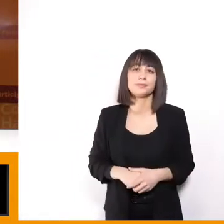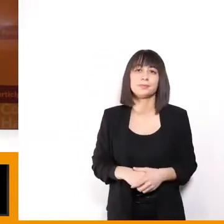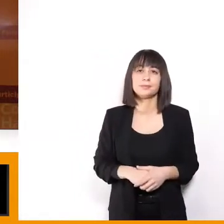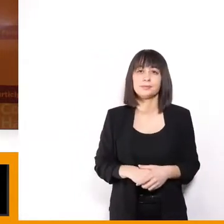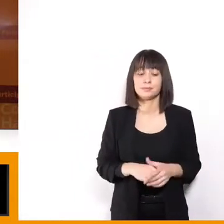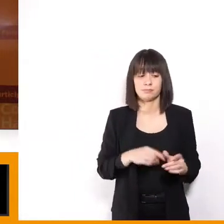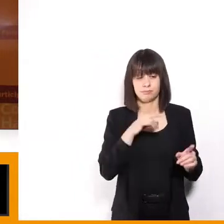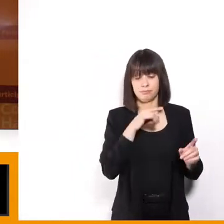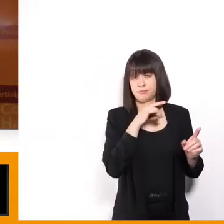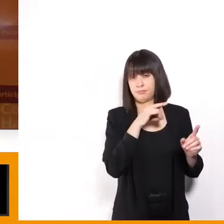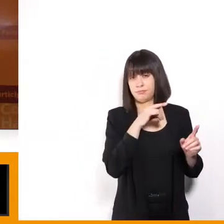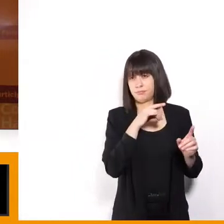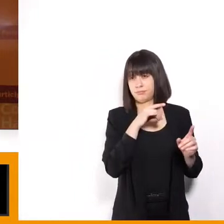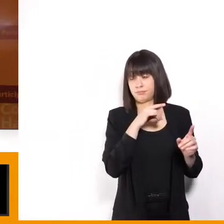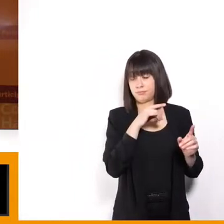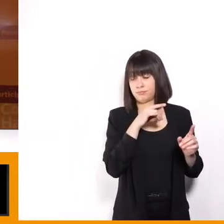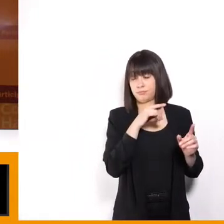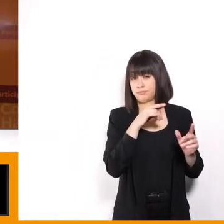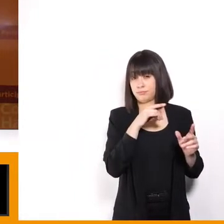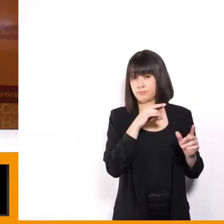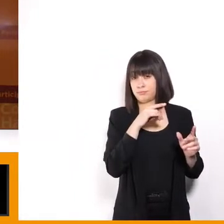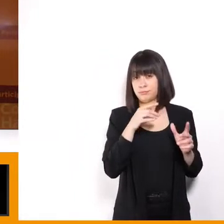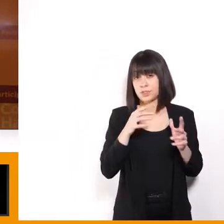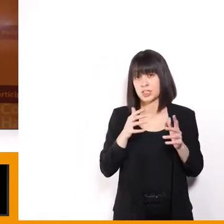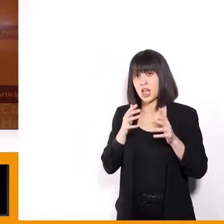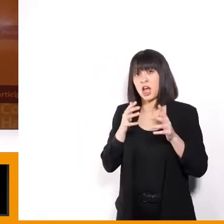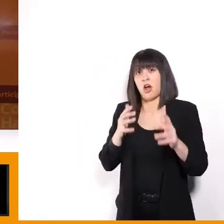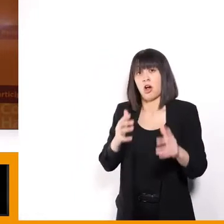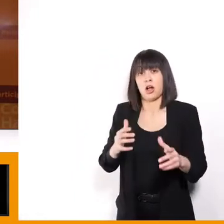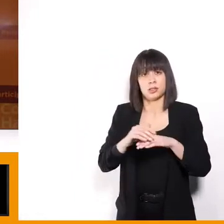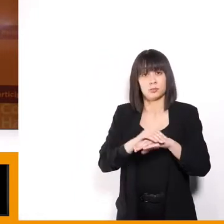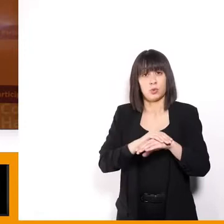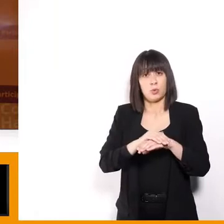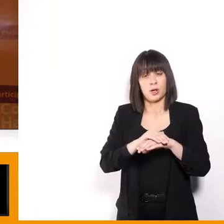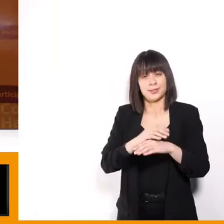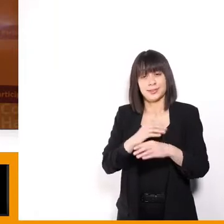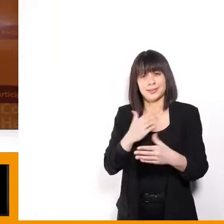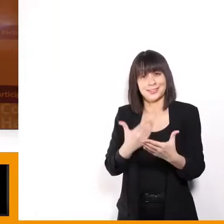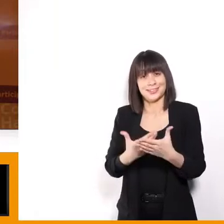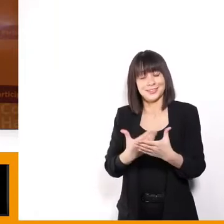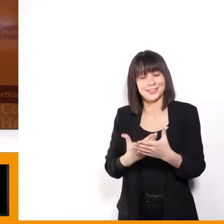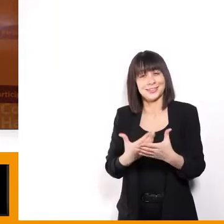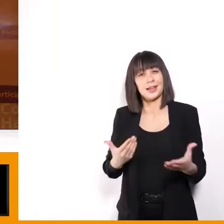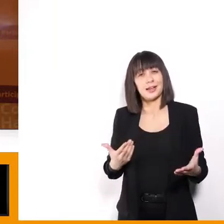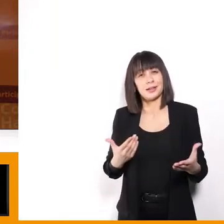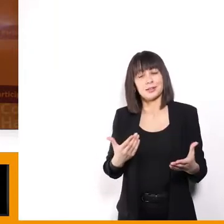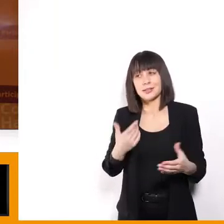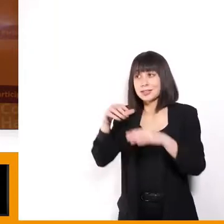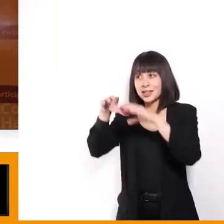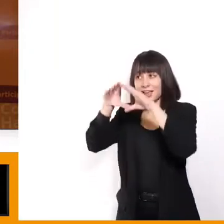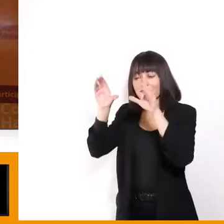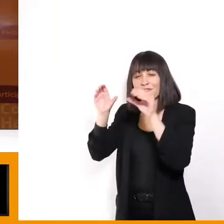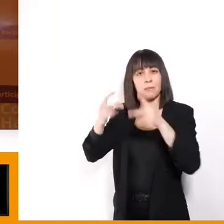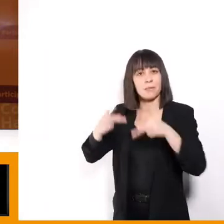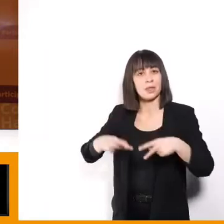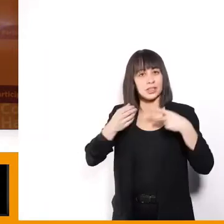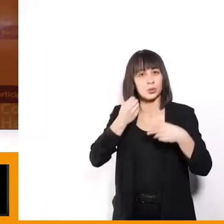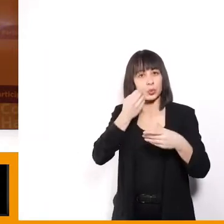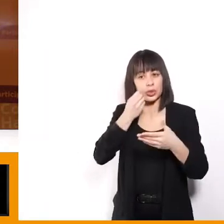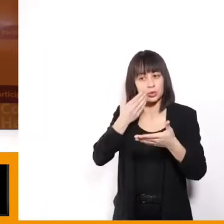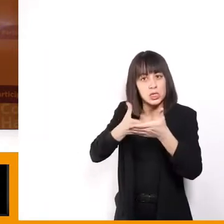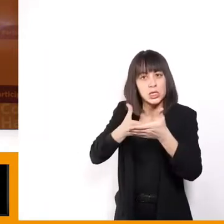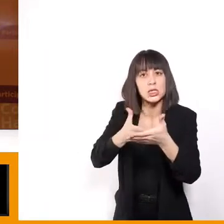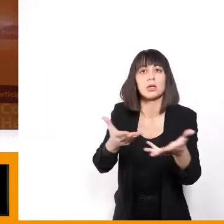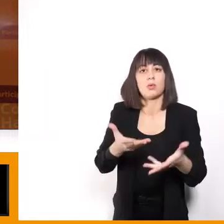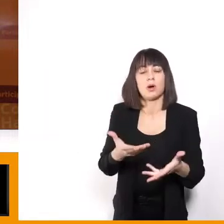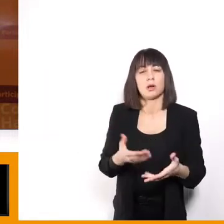bien la question de l'engagement politique, résume bien aujourd'hui les difficultés que vivent les familles au quotidien. Certes, le